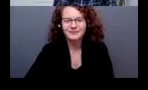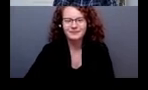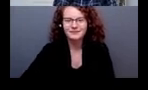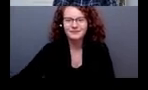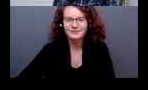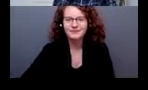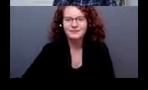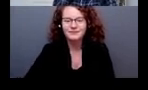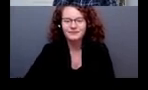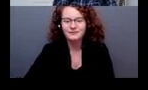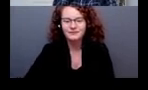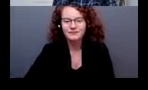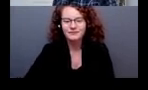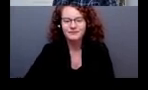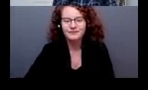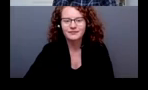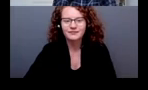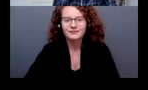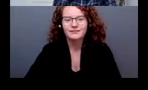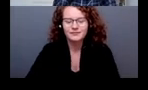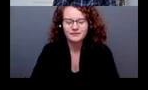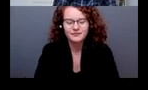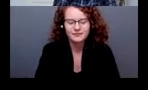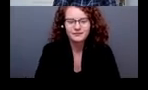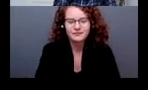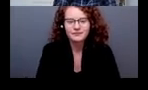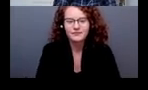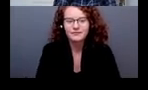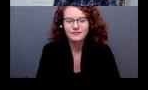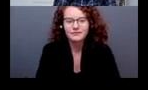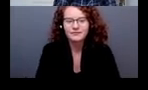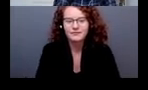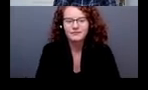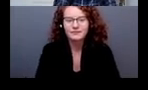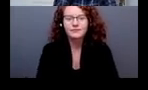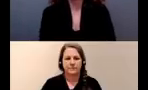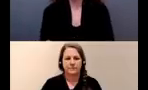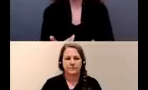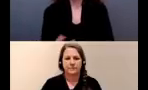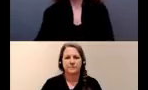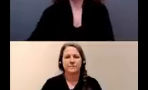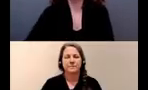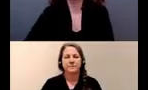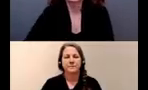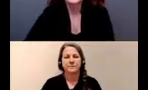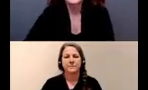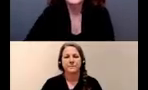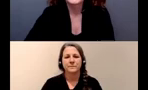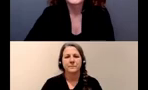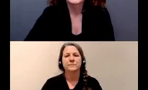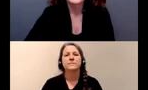va vous présenter quelques enseignements, en fait. Il serait complètement illusoire de tout présenter maintenant,